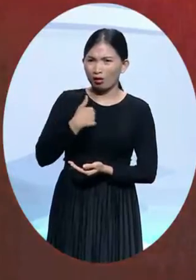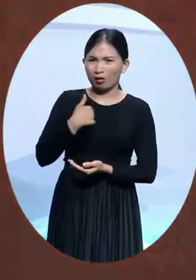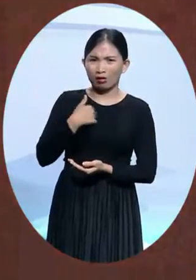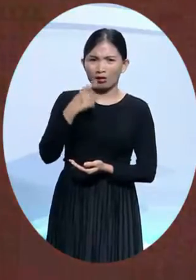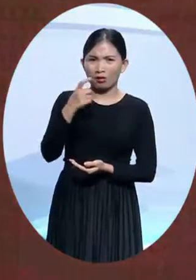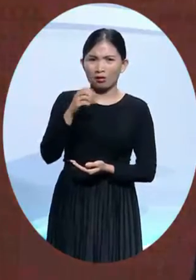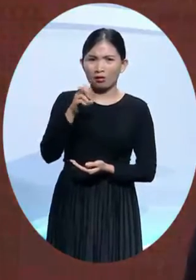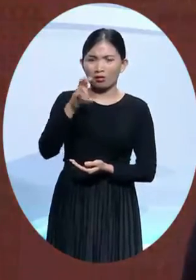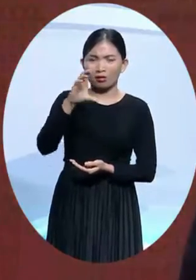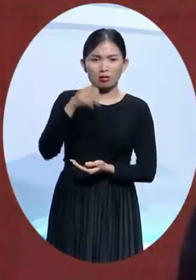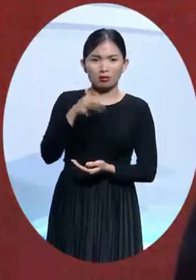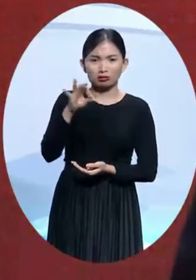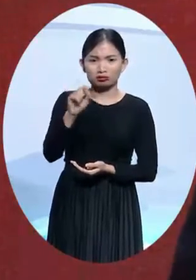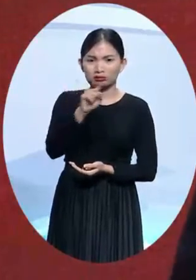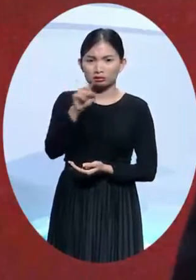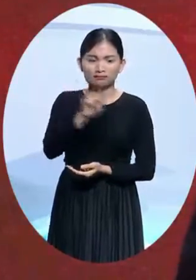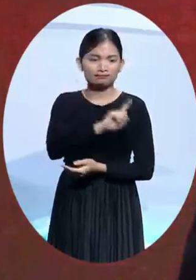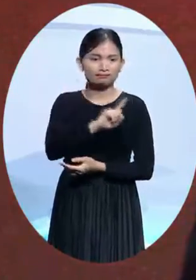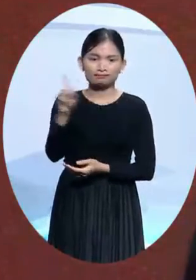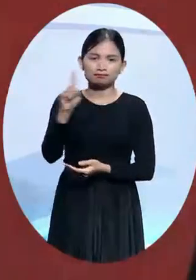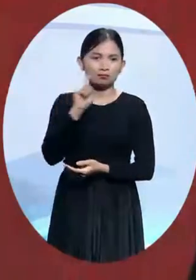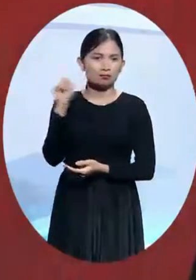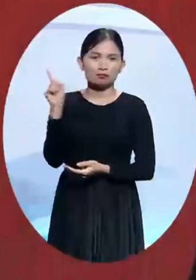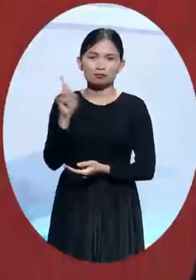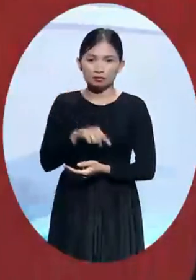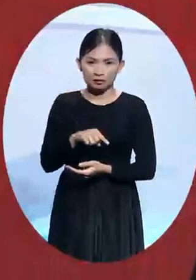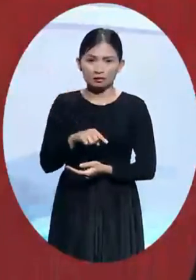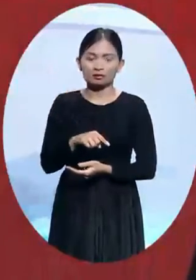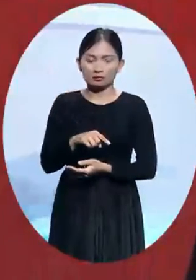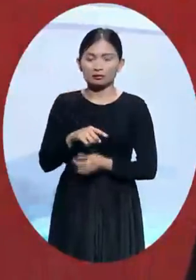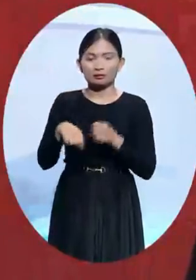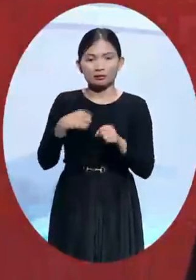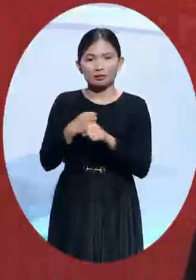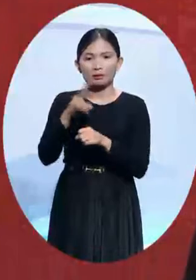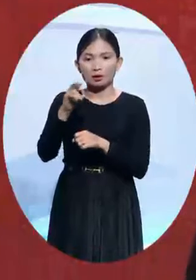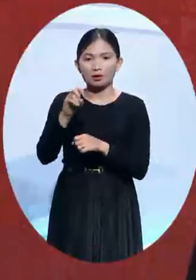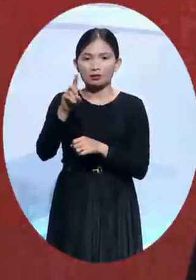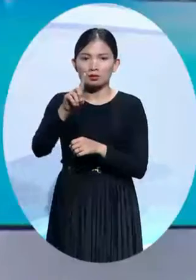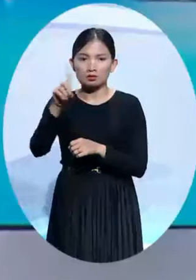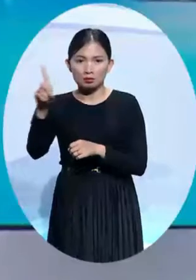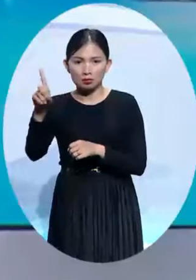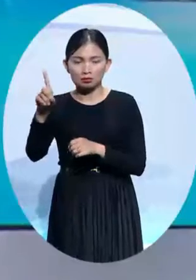định những quyền tự do đạt được hồi năm 2011 vẫn được bảo vệ.